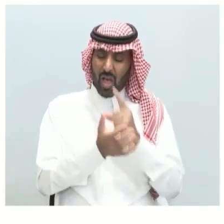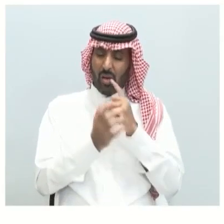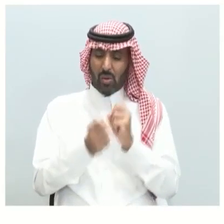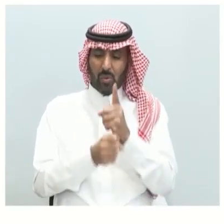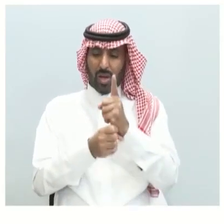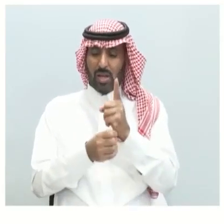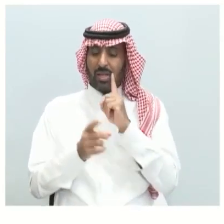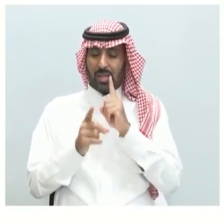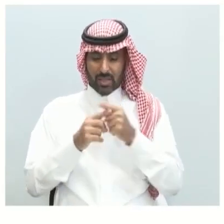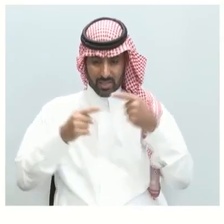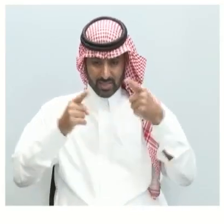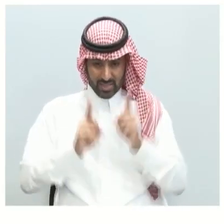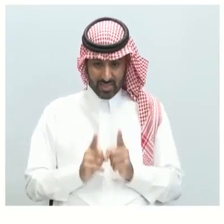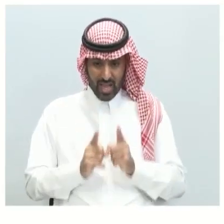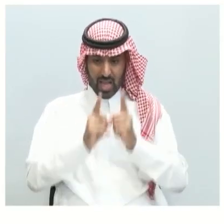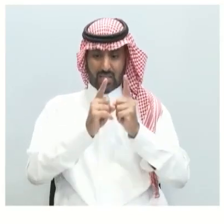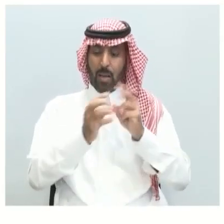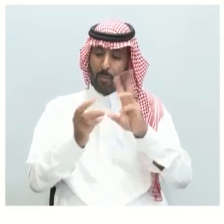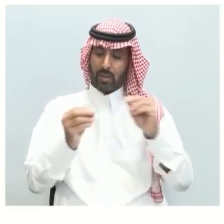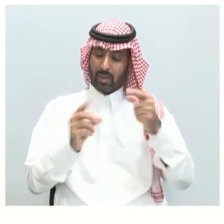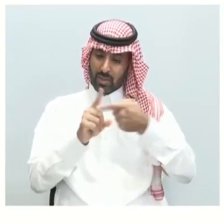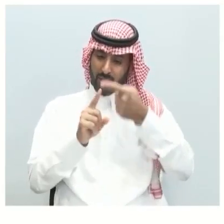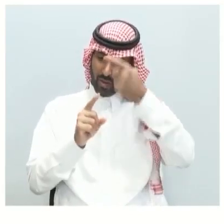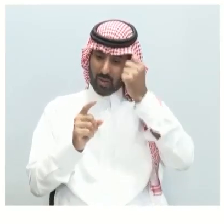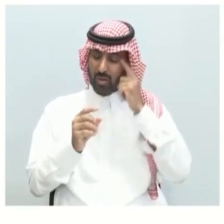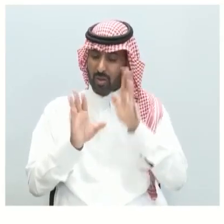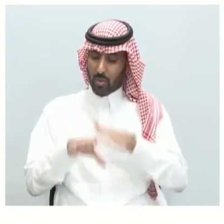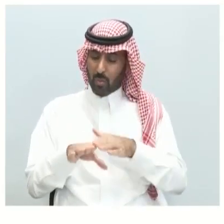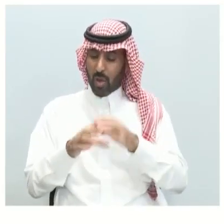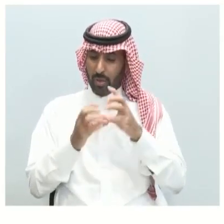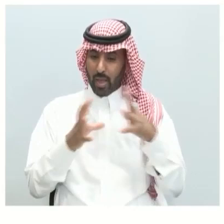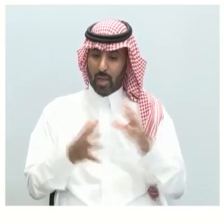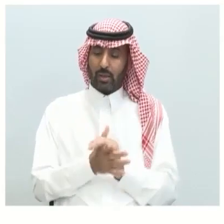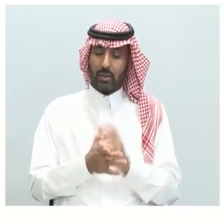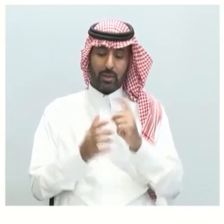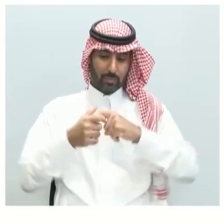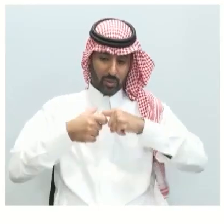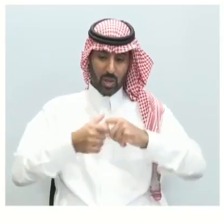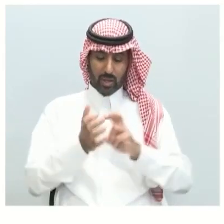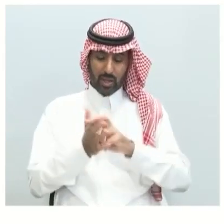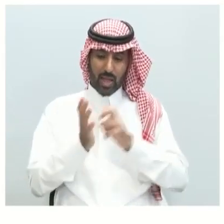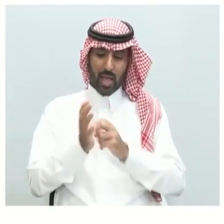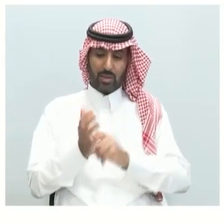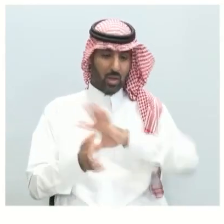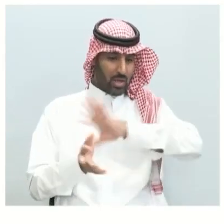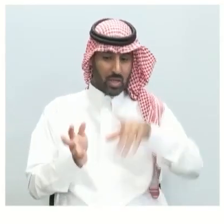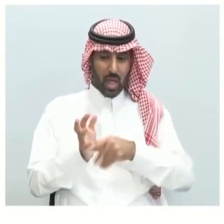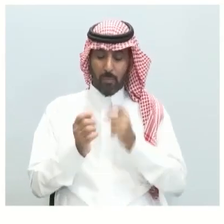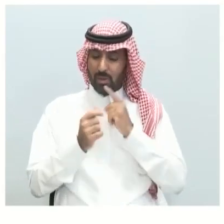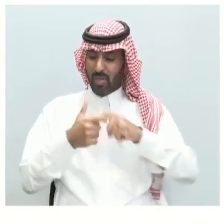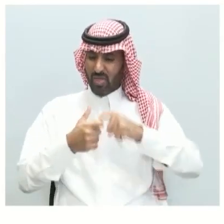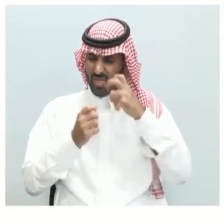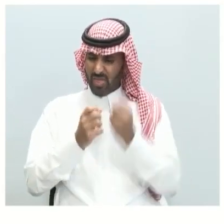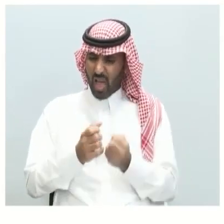طرديا مع درجه الحراره ايضا بالكلفن ولكن عند ثبوت الحجم ويربط القانون العام للغازات بين الضغط ودرجه الحراره